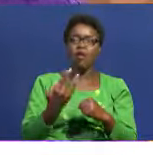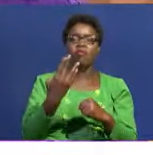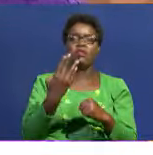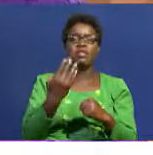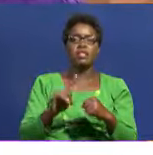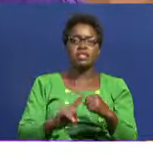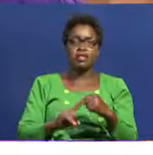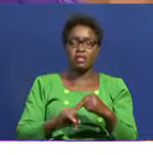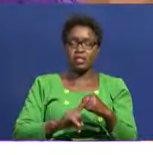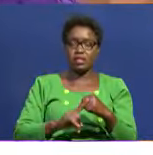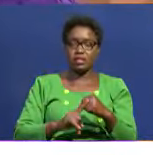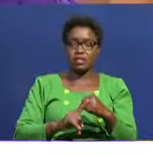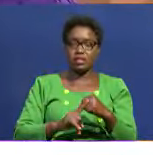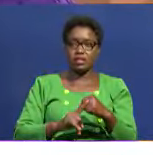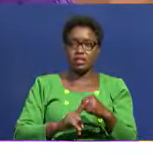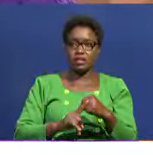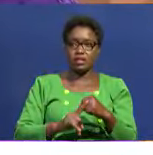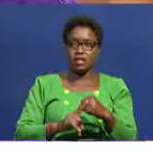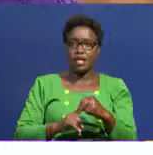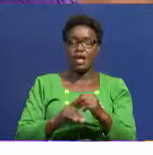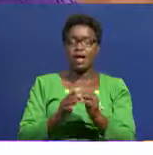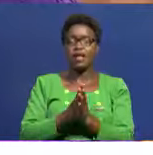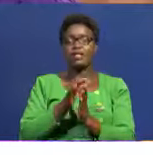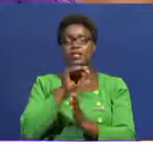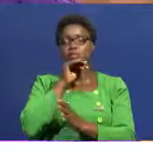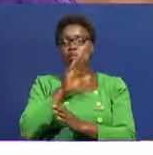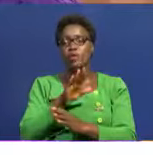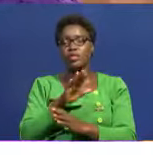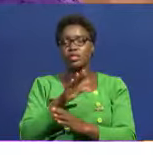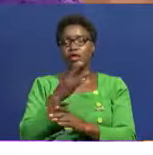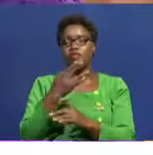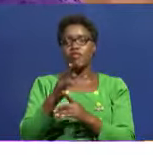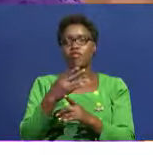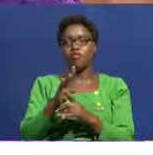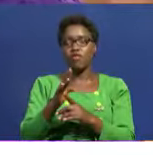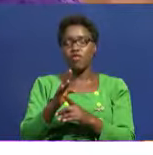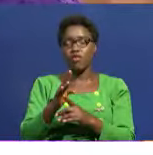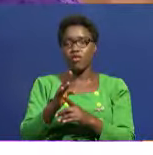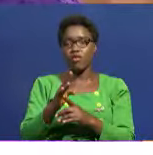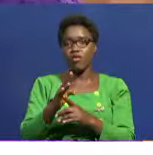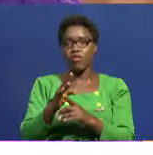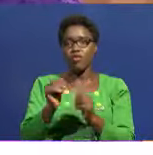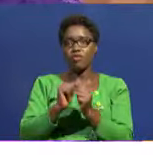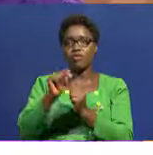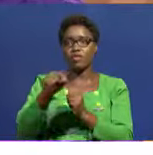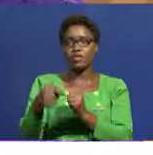16,146 na wavulana ambao watafanya huu mtihani wa kidato cha 4 ni